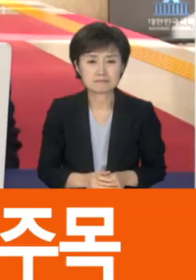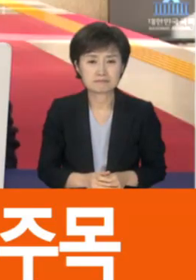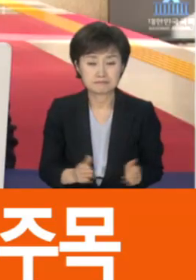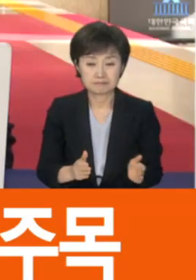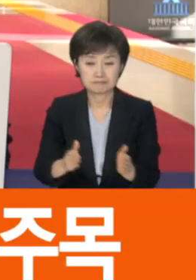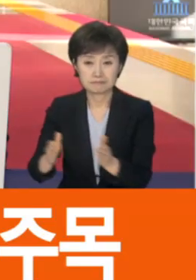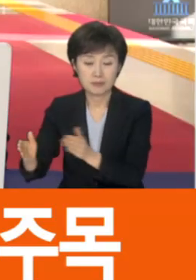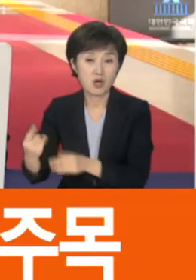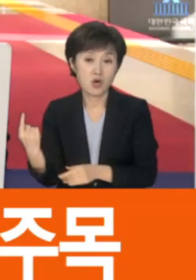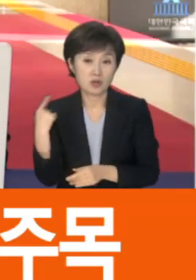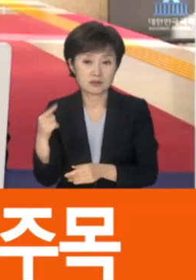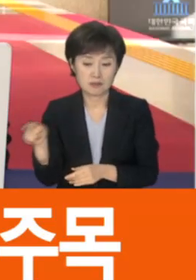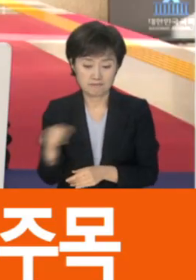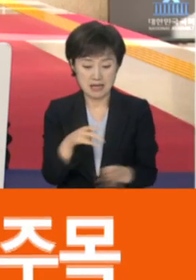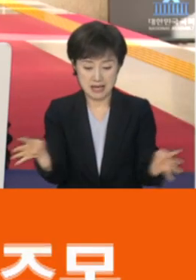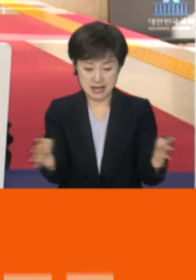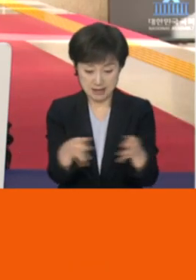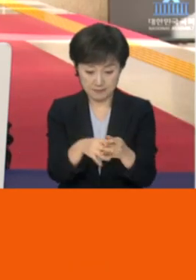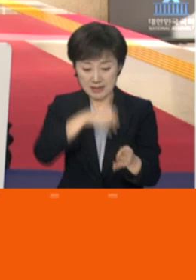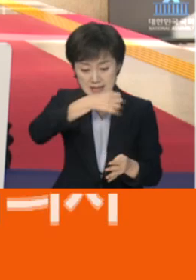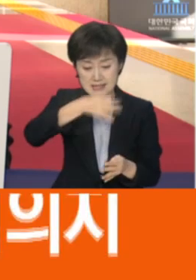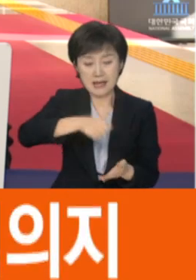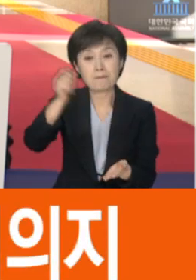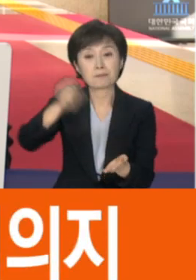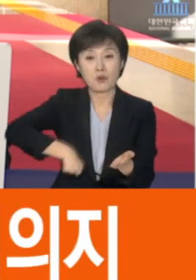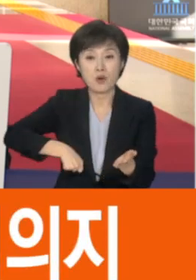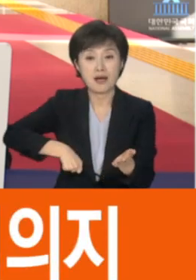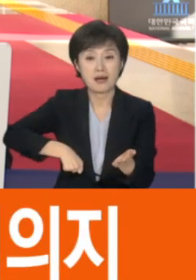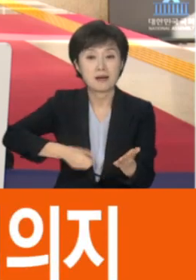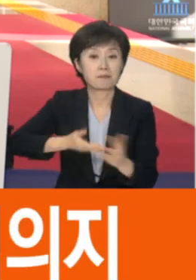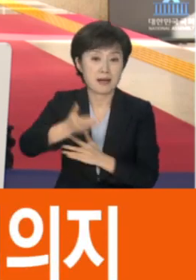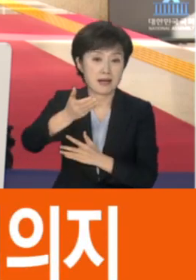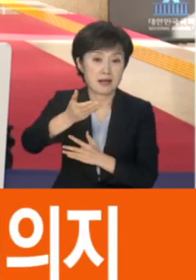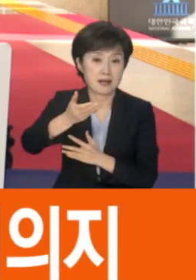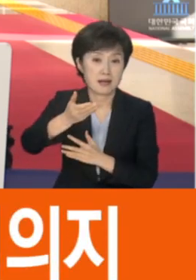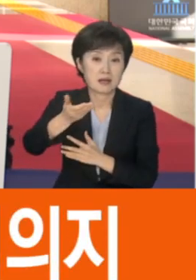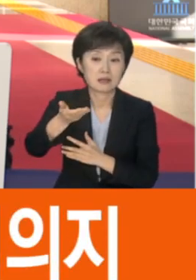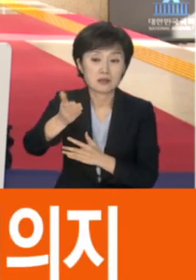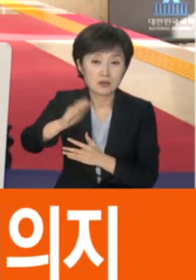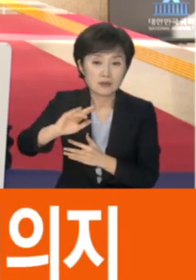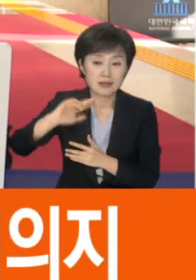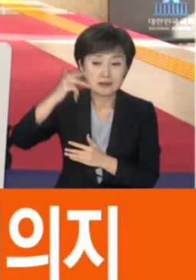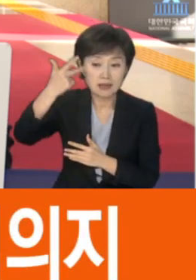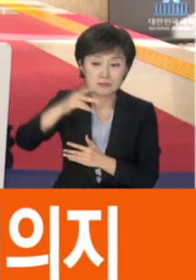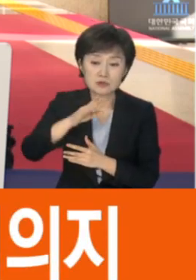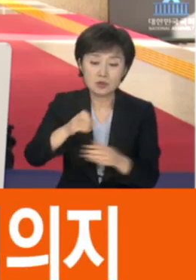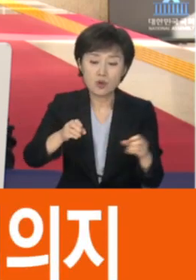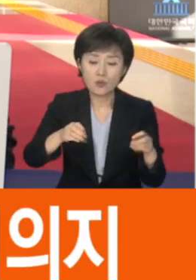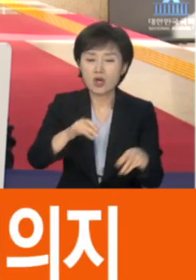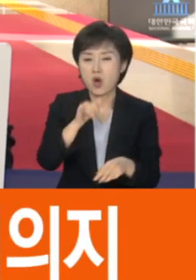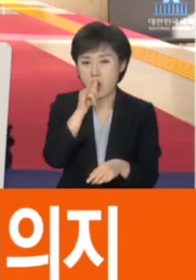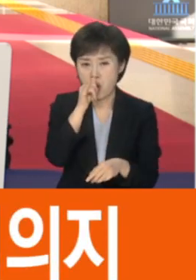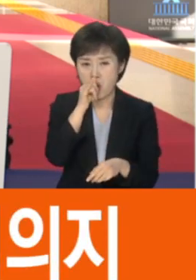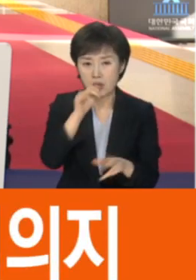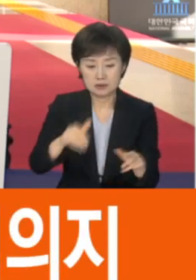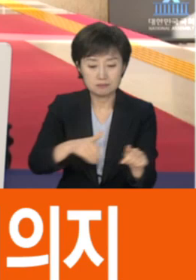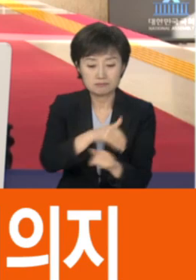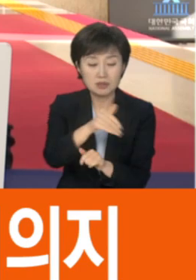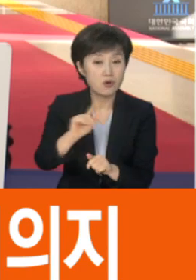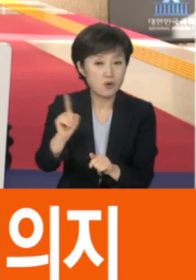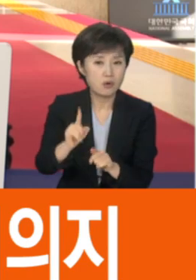자, 그리고 어제 여야 합의로 예산은 이제 국회 문턱을 넘게 됐는데 다음 주 본회의를 앞두고 또다시 전운이 감도는 모습이라고